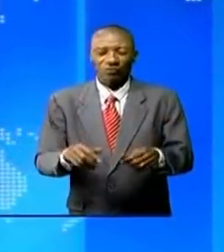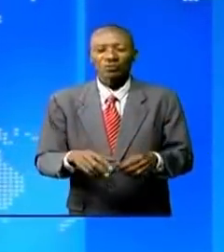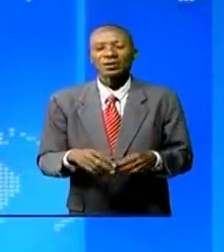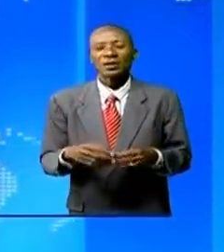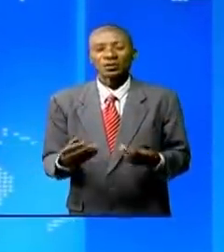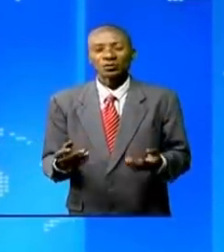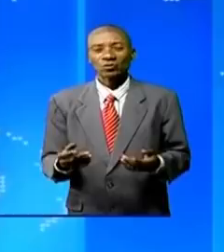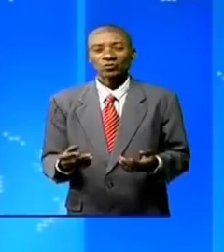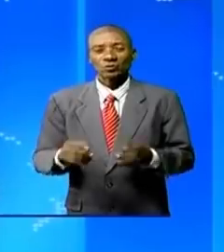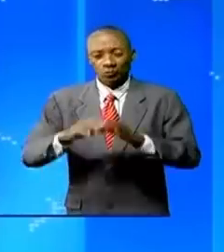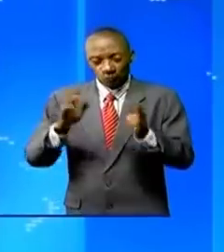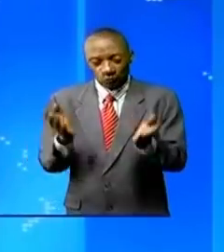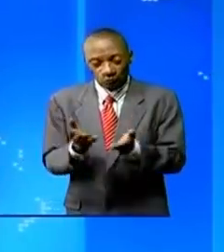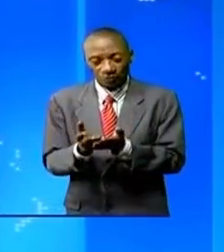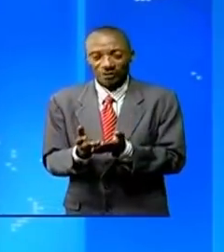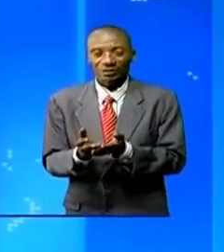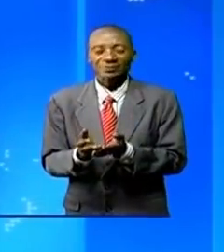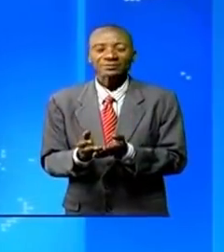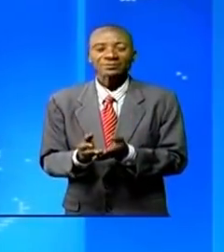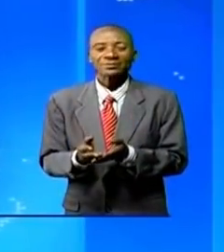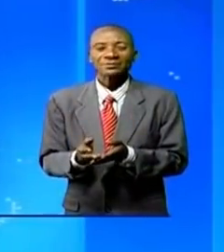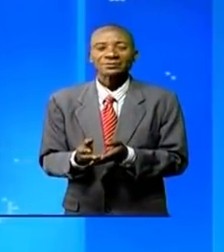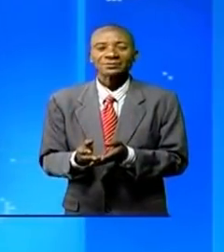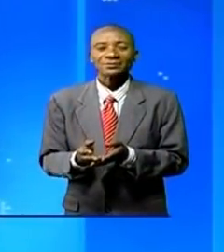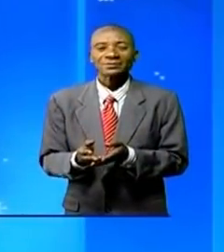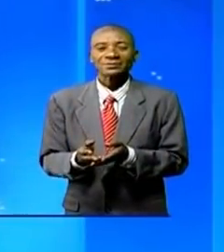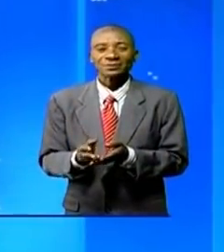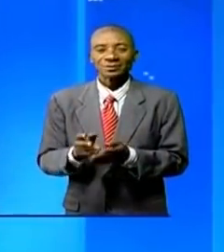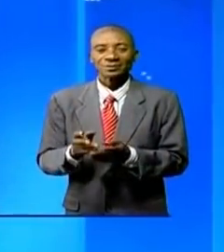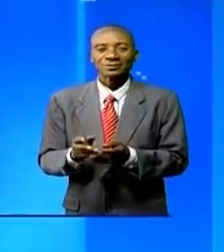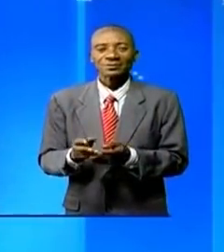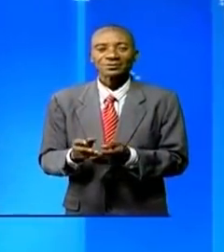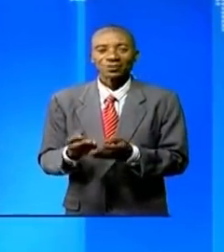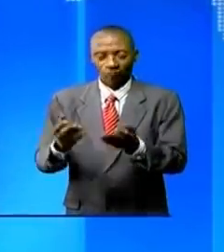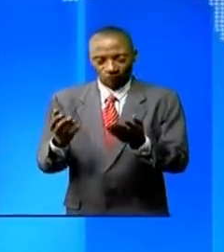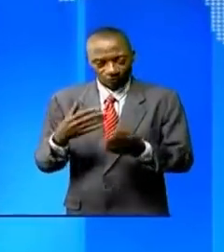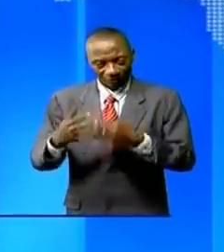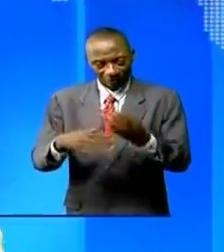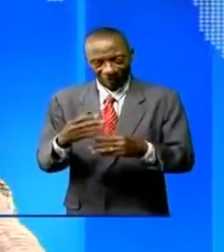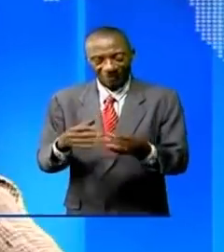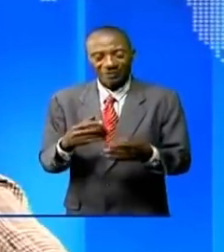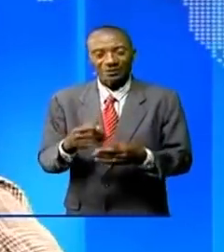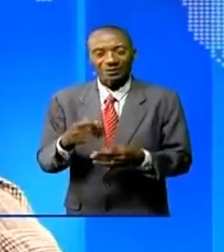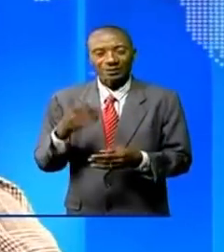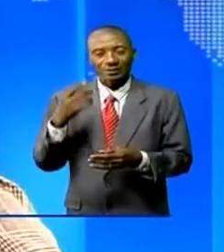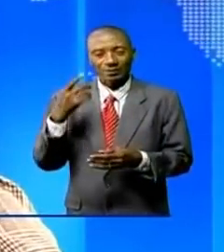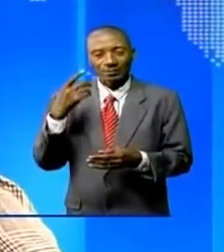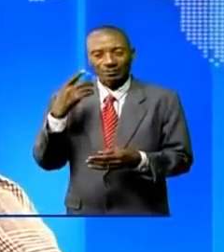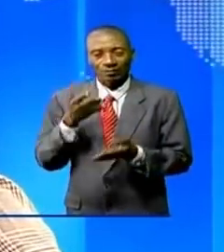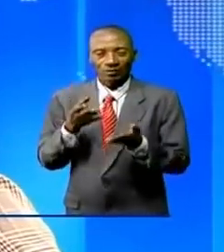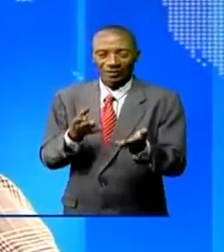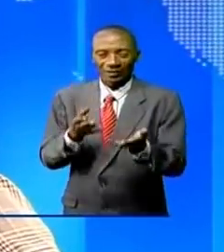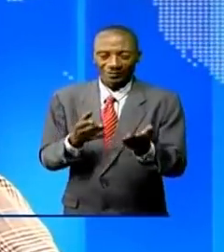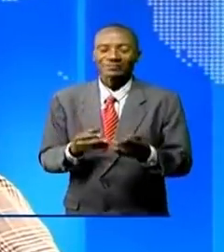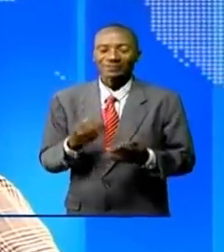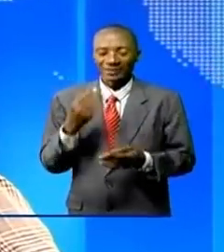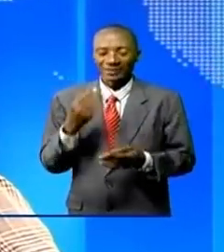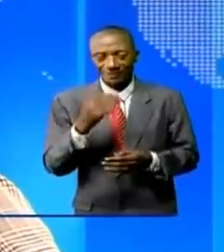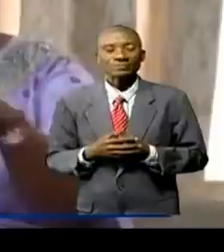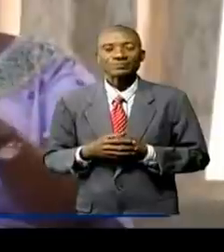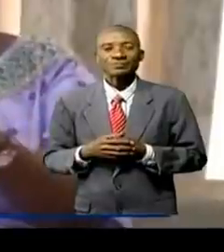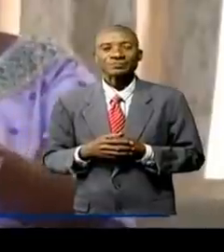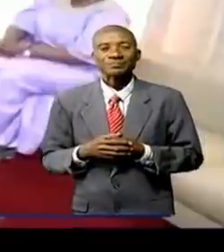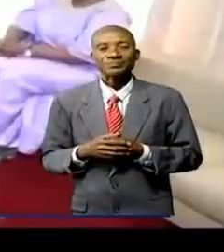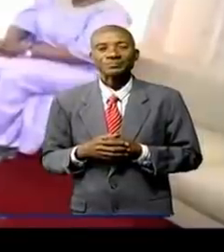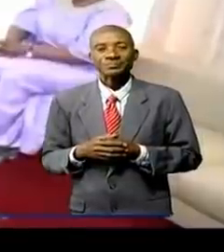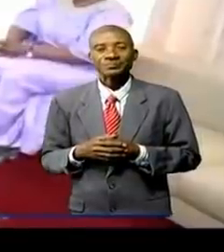principal faire le rapport des cas de pollution de quelques entreprises minières de sa province. Regardez. Cinq